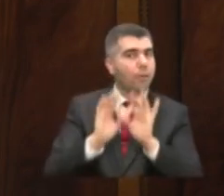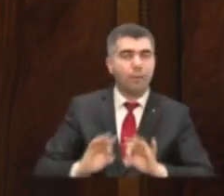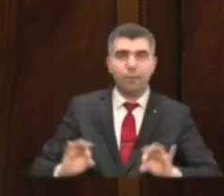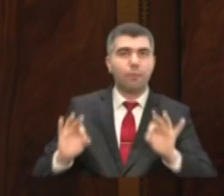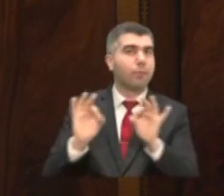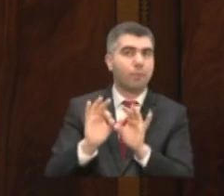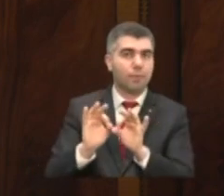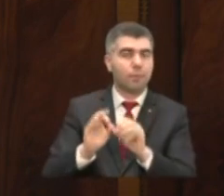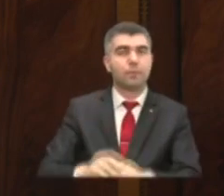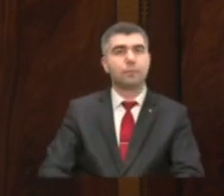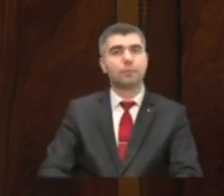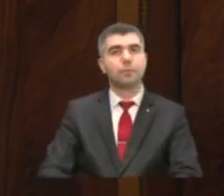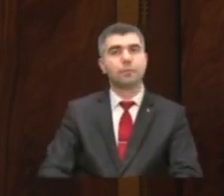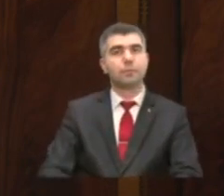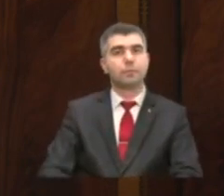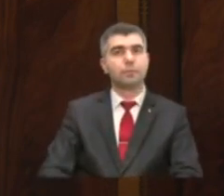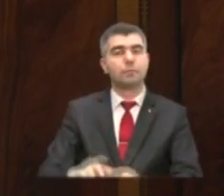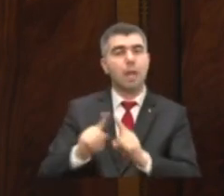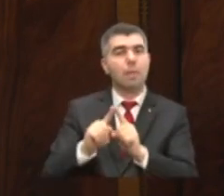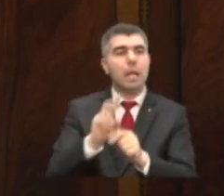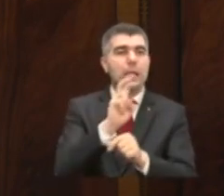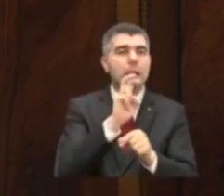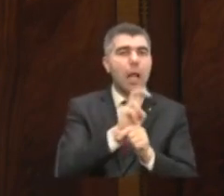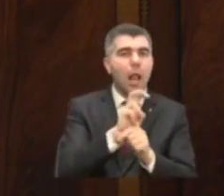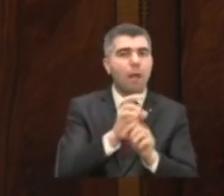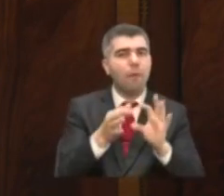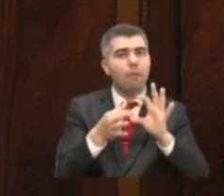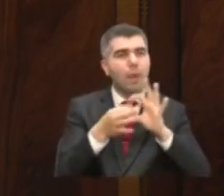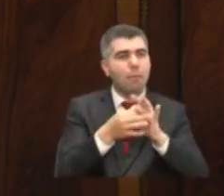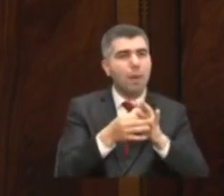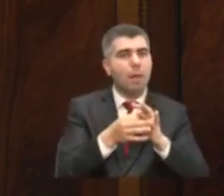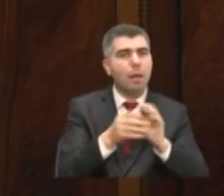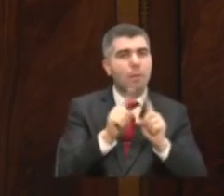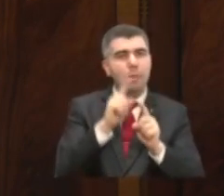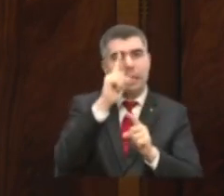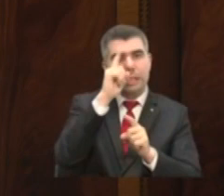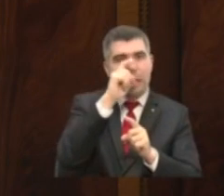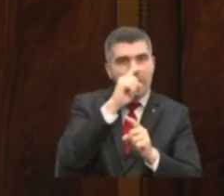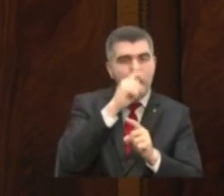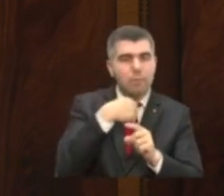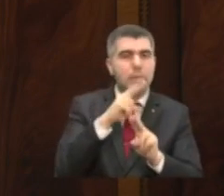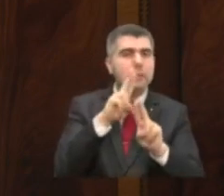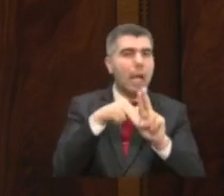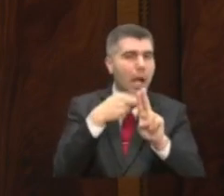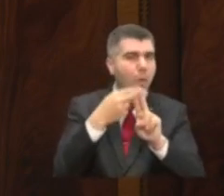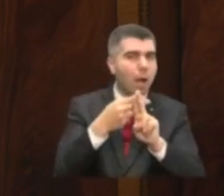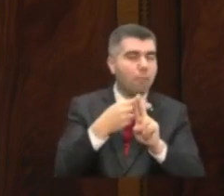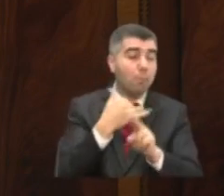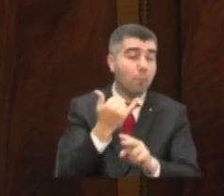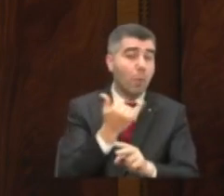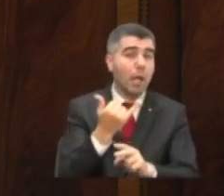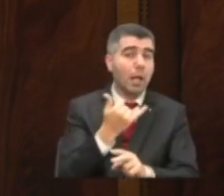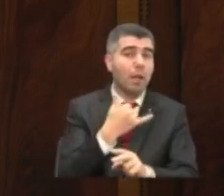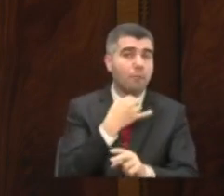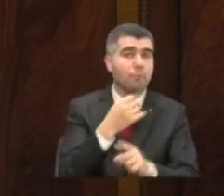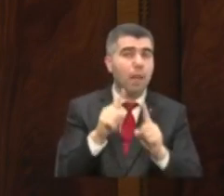ما تتاديش. القروض الصغيره ومعالجه صعوبه المقاوله غادي نجاوبكم عليها، جوابات جد مهمه لان هذه